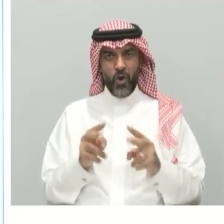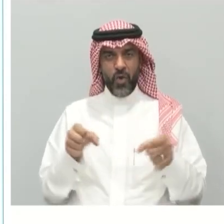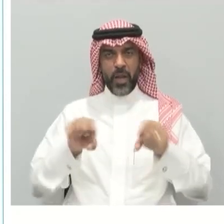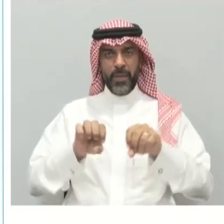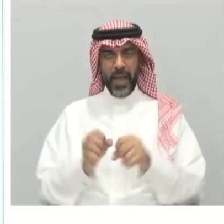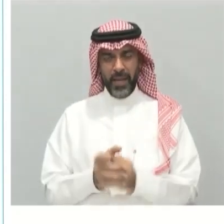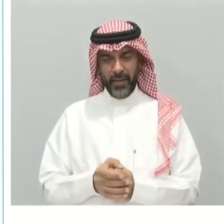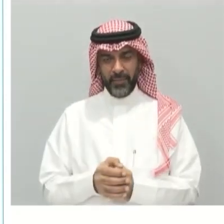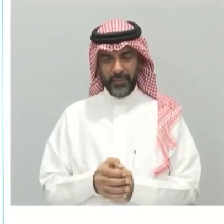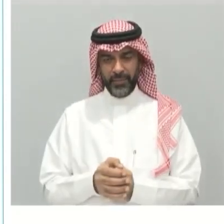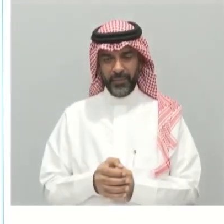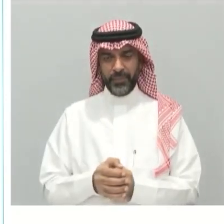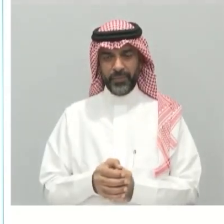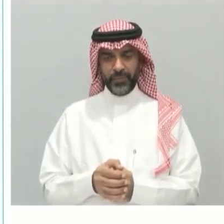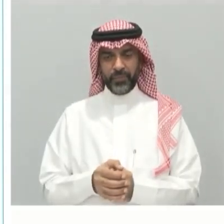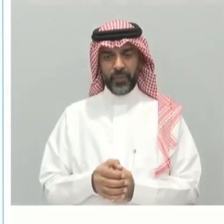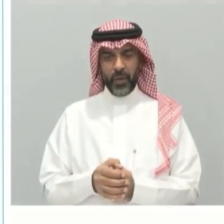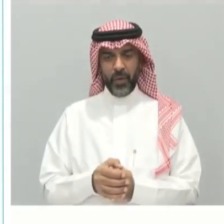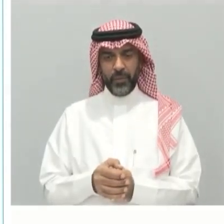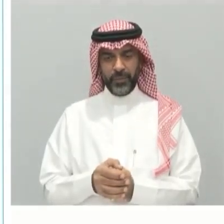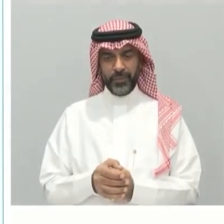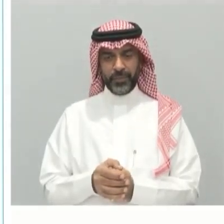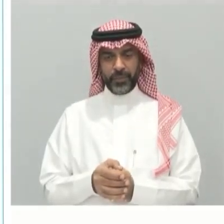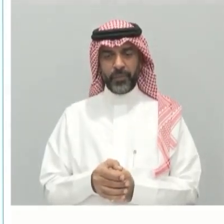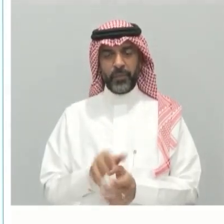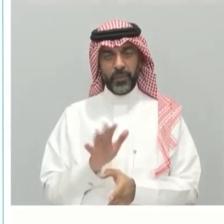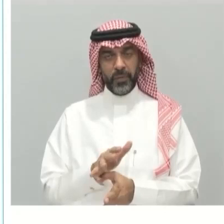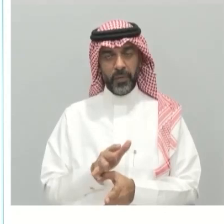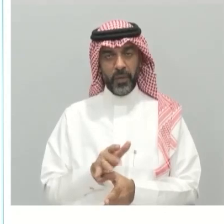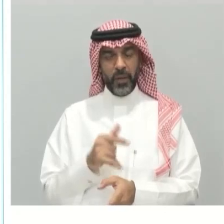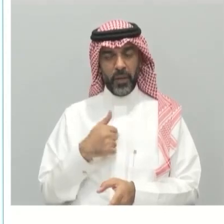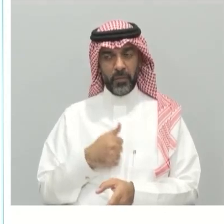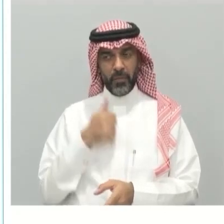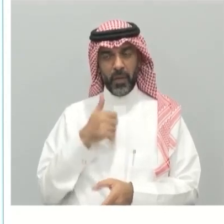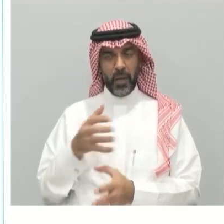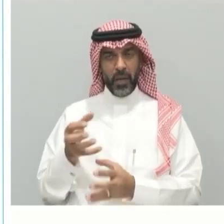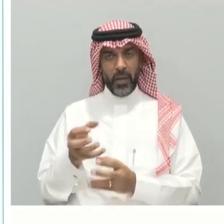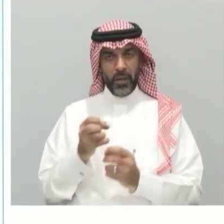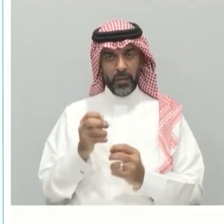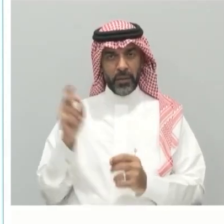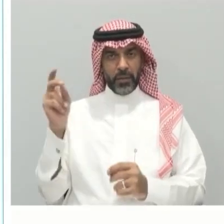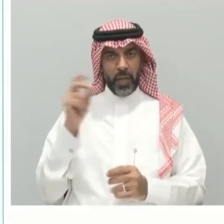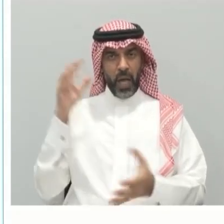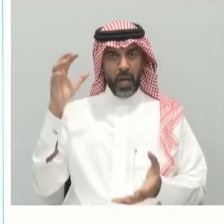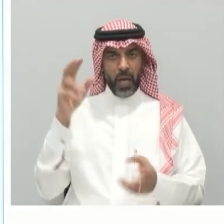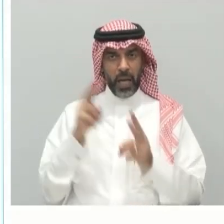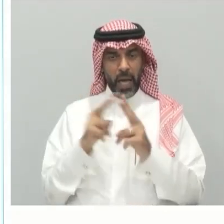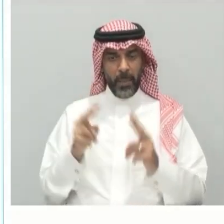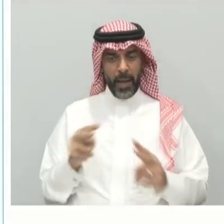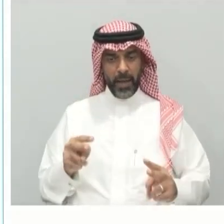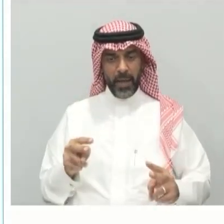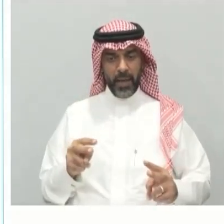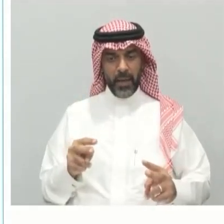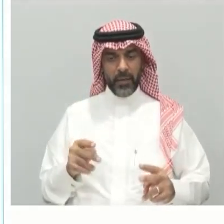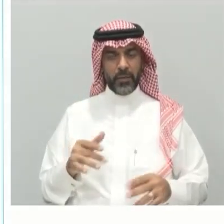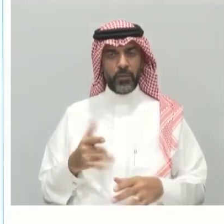الكهروكيميائيه او كذلك تستخدم الطاقه لاحداث تفاعل كيميائي تفاعل كيميائي بمعنى ان الاكسده والاختزال تصنف على